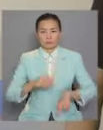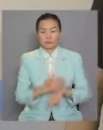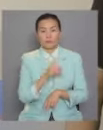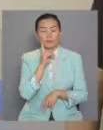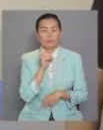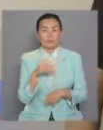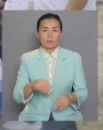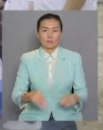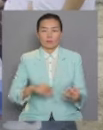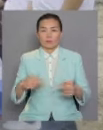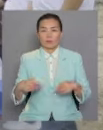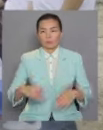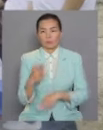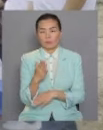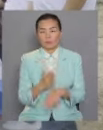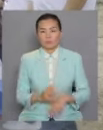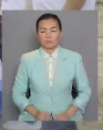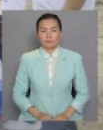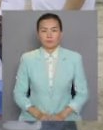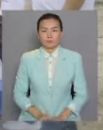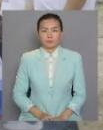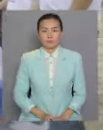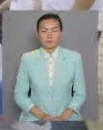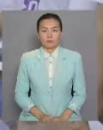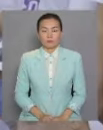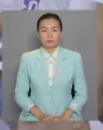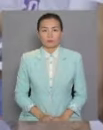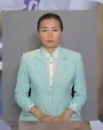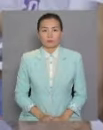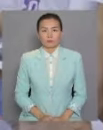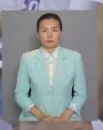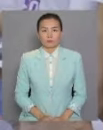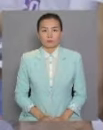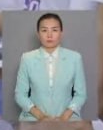жасыл белдеуге көшет отырғызылды. Нұрсұлтан Нұрсейіт, Қазбек Айтқалиев, Алмат Мұрат, Махамбет ауданынан.